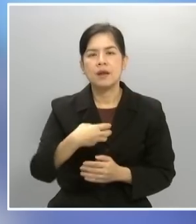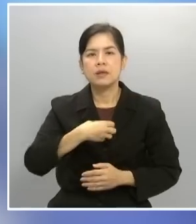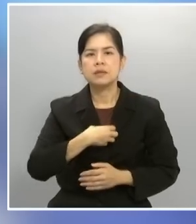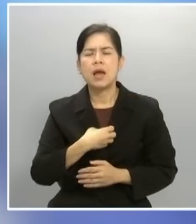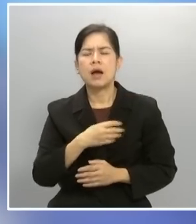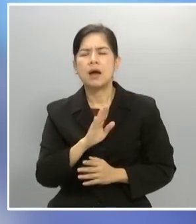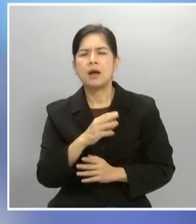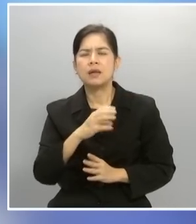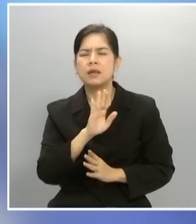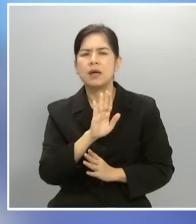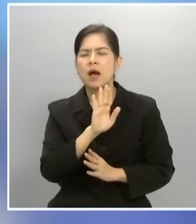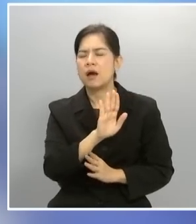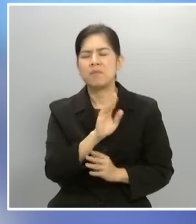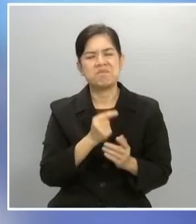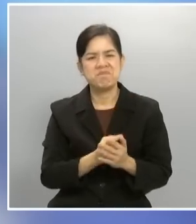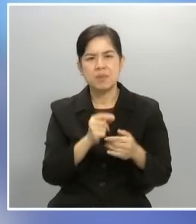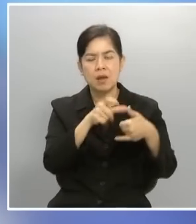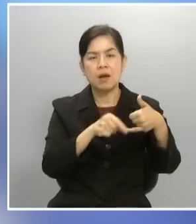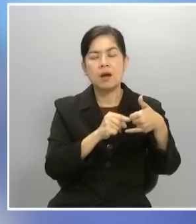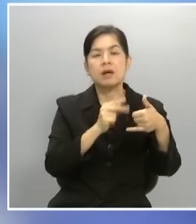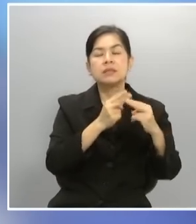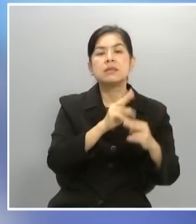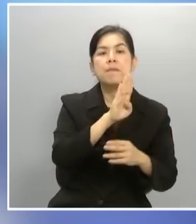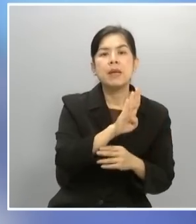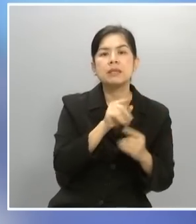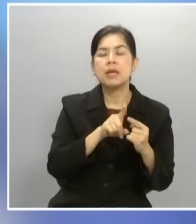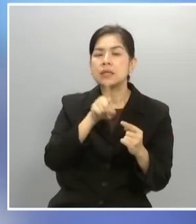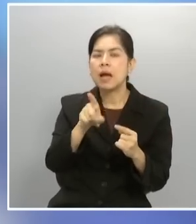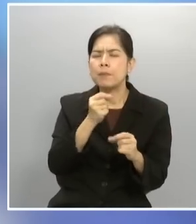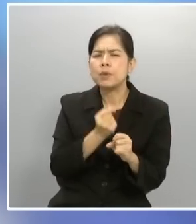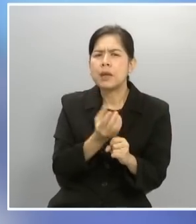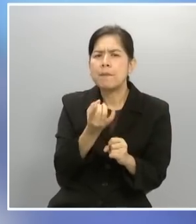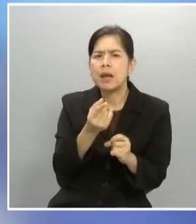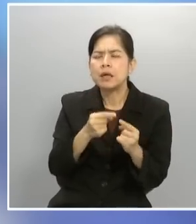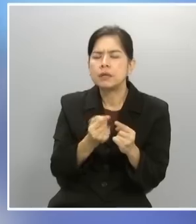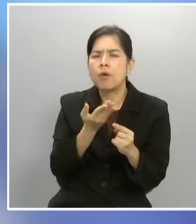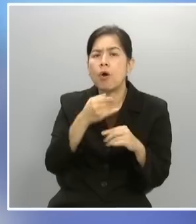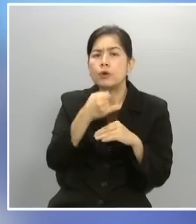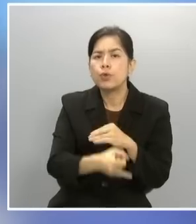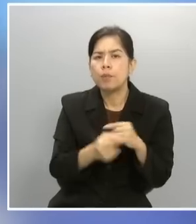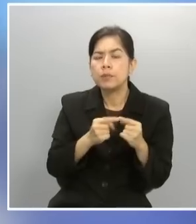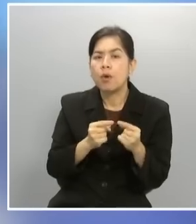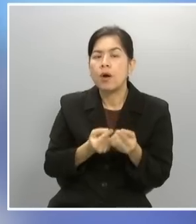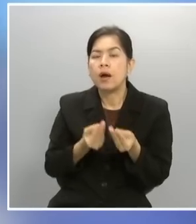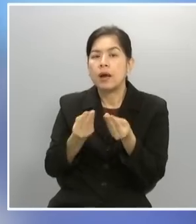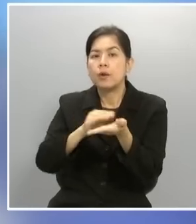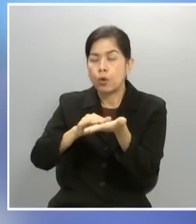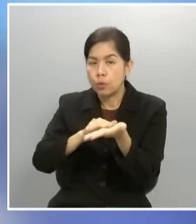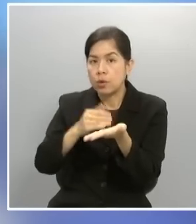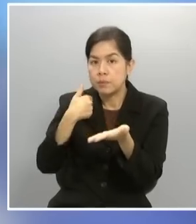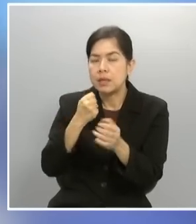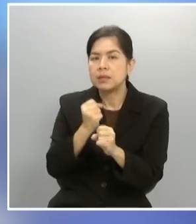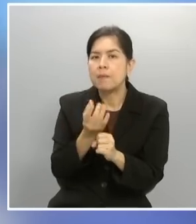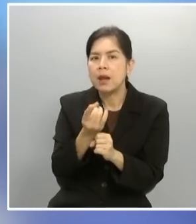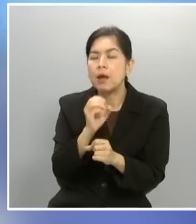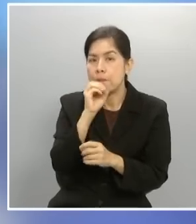เลยพี่เบนซ์เาถามจะต้องทำยังไงเรื่องพวกนี้ถึงจบให้ไปขอโทษหรือจะให้ไทยทำอะไรบอกมา